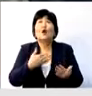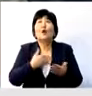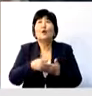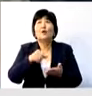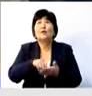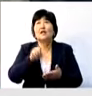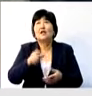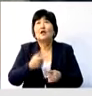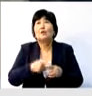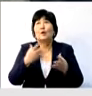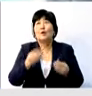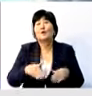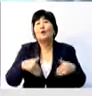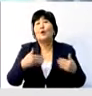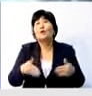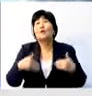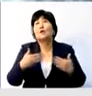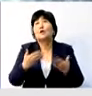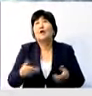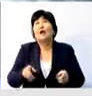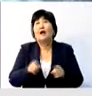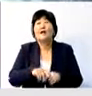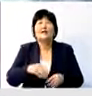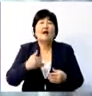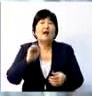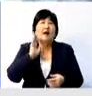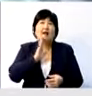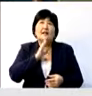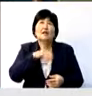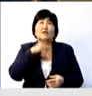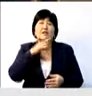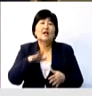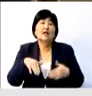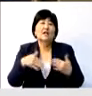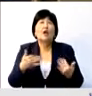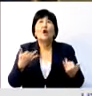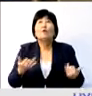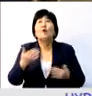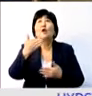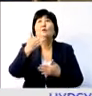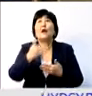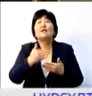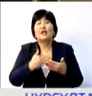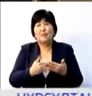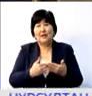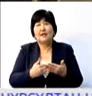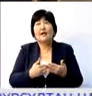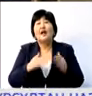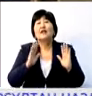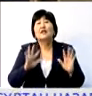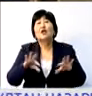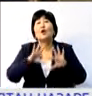қосқан жандарда бұл күні өз құттықтауларын жолдап, әз аналарға өз ілтипаттарын білдірді. Бір батыр аналардың тек